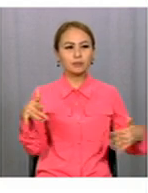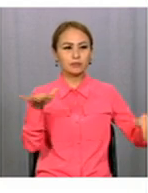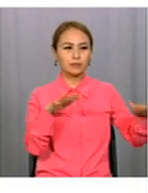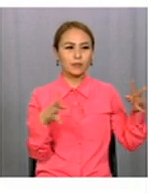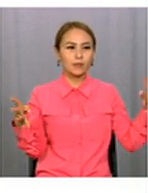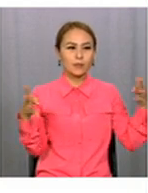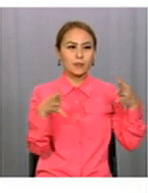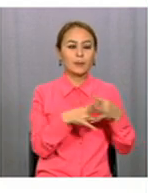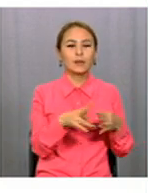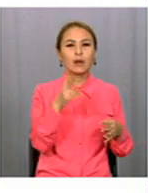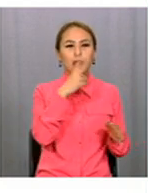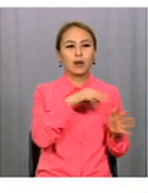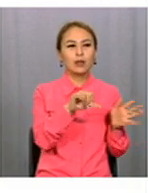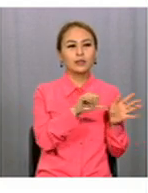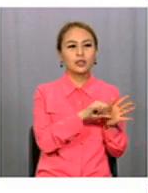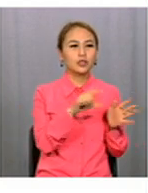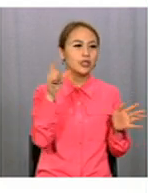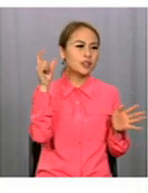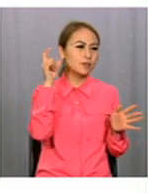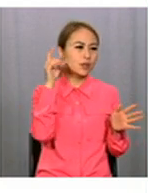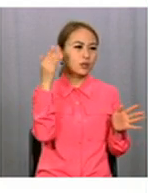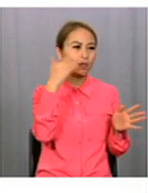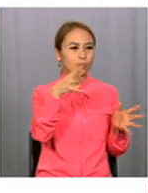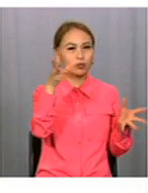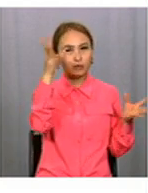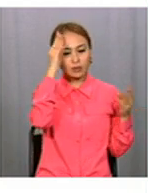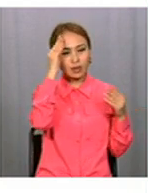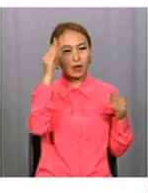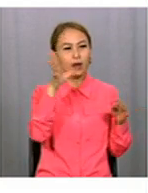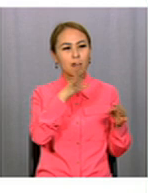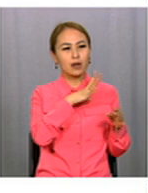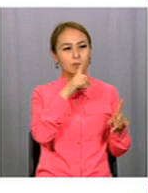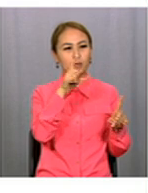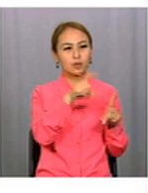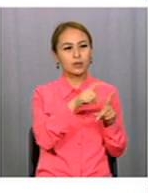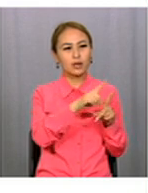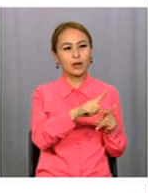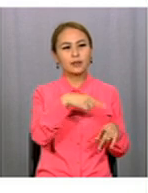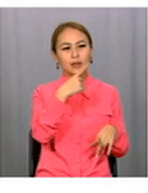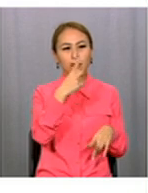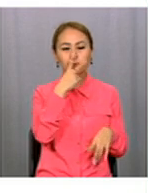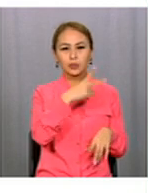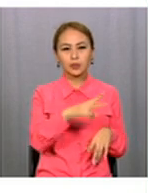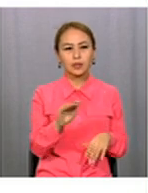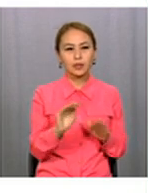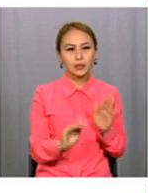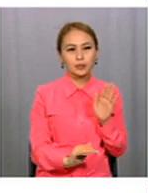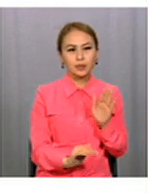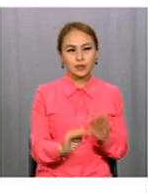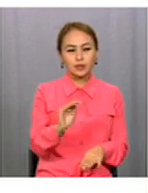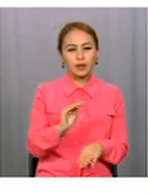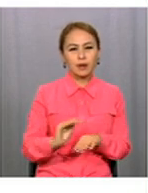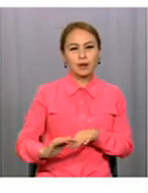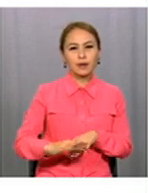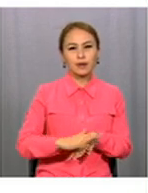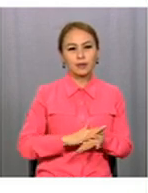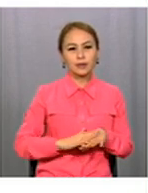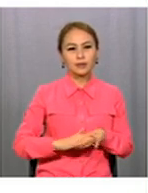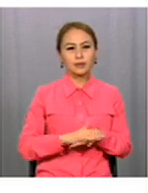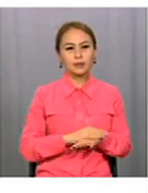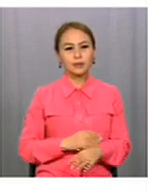шайқалғанын көрдім, 6 жасымда сонықтым. Алып сөздерді айталғанын көрдім, кіп-кішкентай